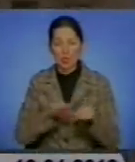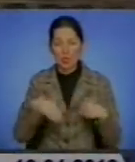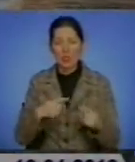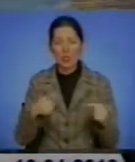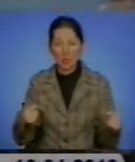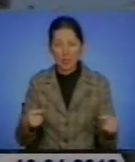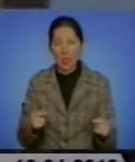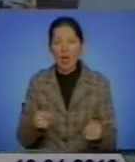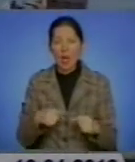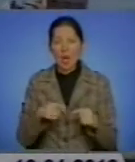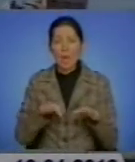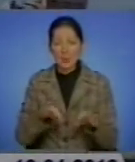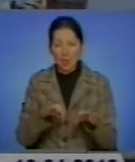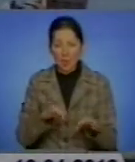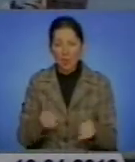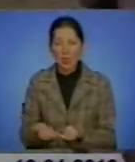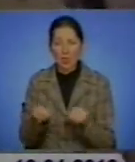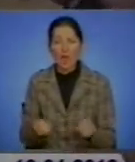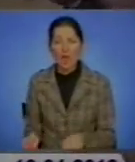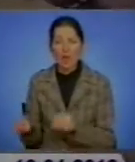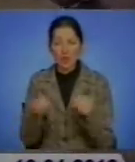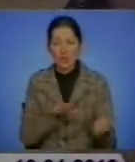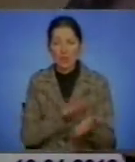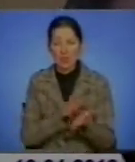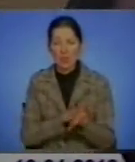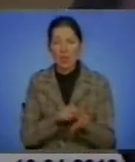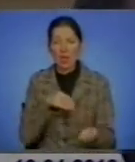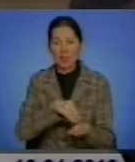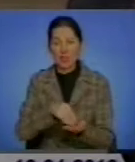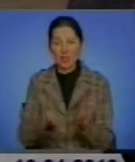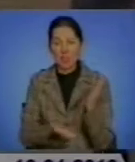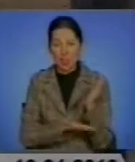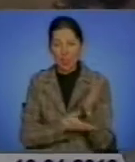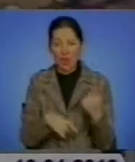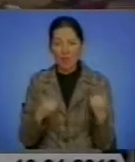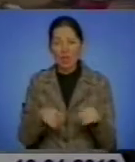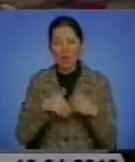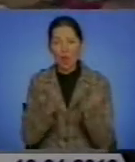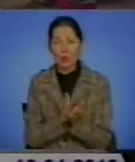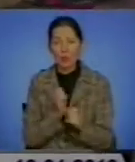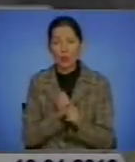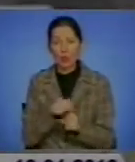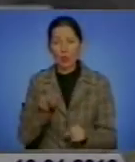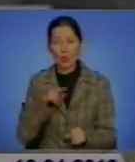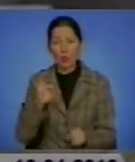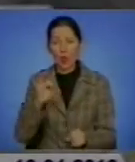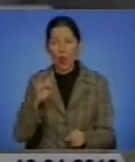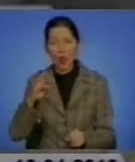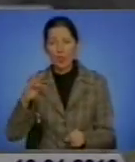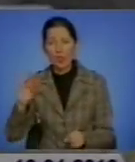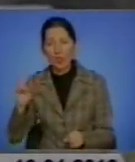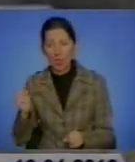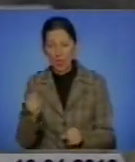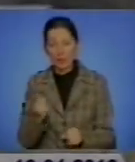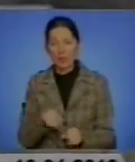для вивезення сміття чи висадження дерев та квітів. Великий обсяг роботи і у дорожників. На їхню діяльність поки що найбільше нарікань з боку уряду та